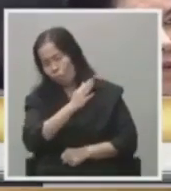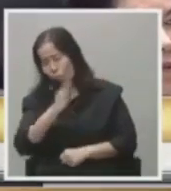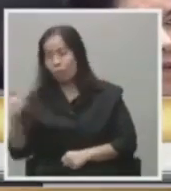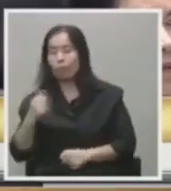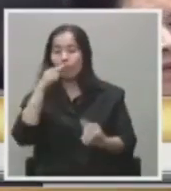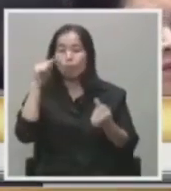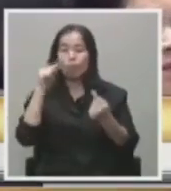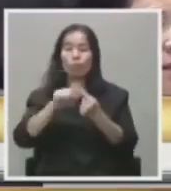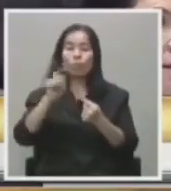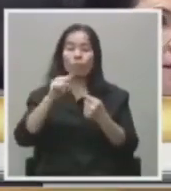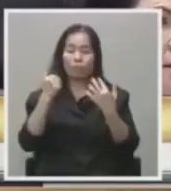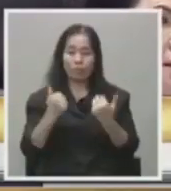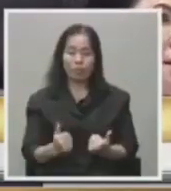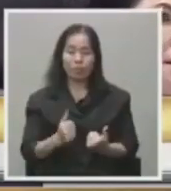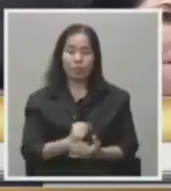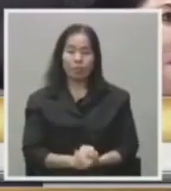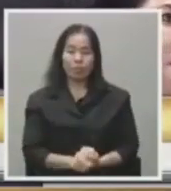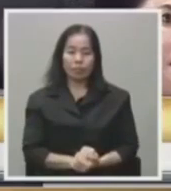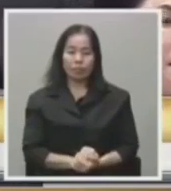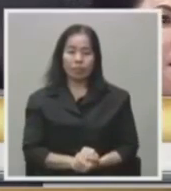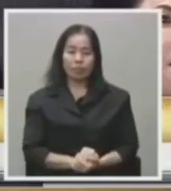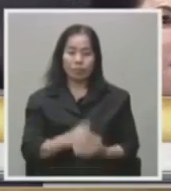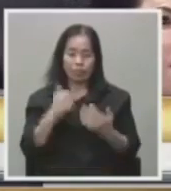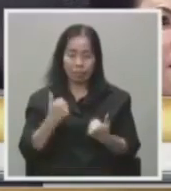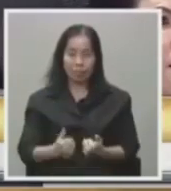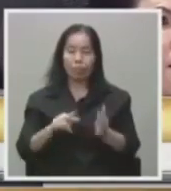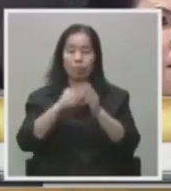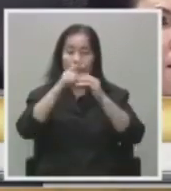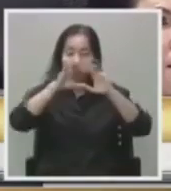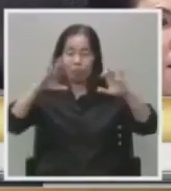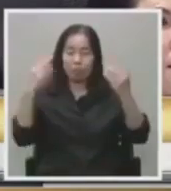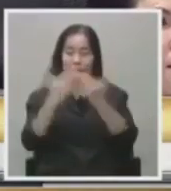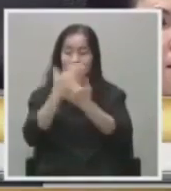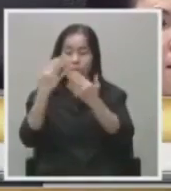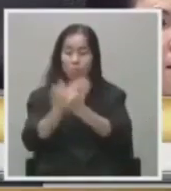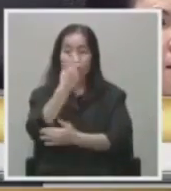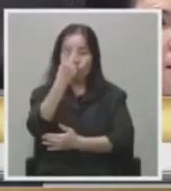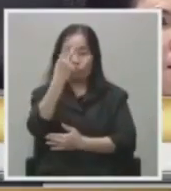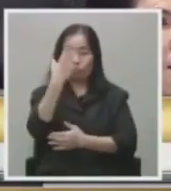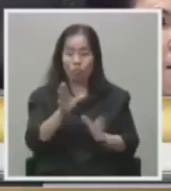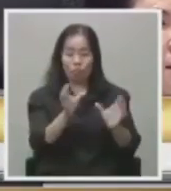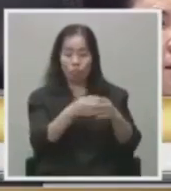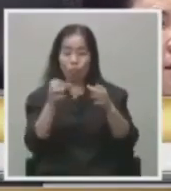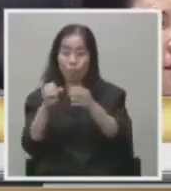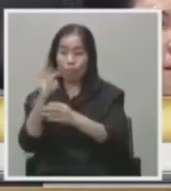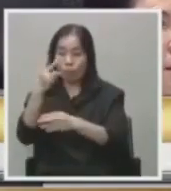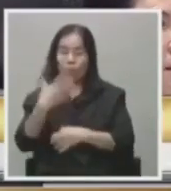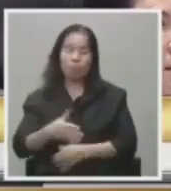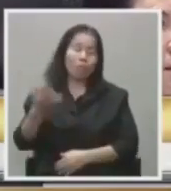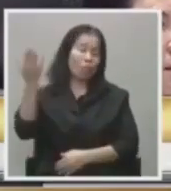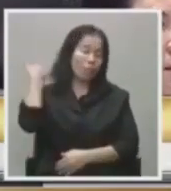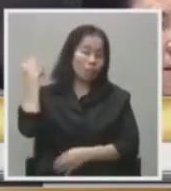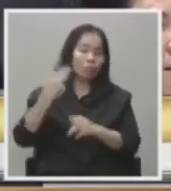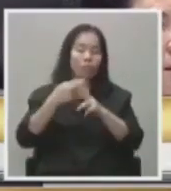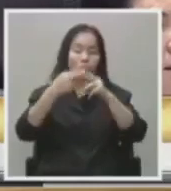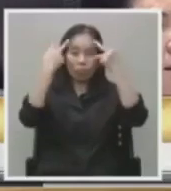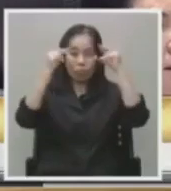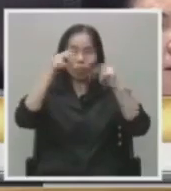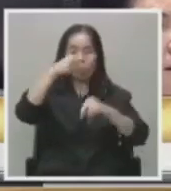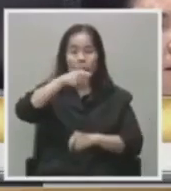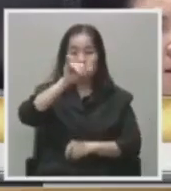ที่เป็นหลังนี่แหละครับท่านมาเป็นมา2รัฐบาลแต่ไอ้รัฐบาลที่แล้วก็ชื่อพลเอกประยุทธ์ย้อนม